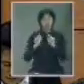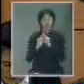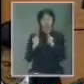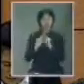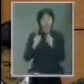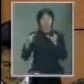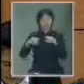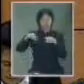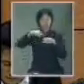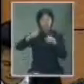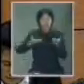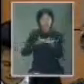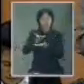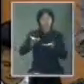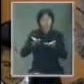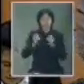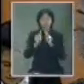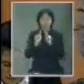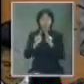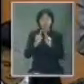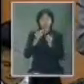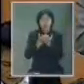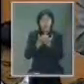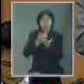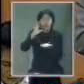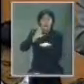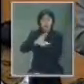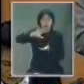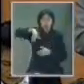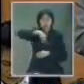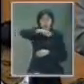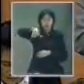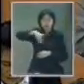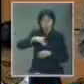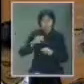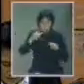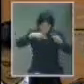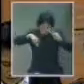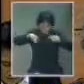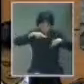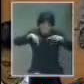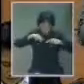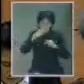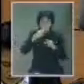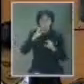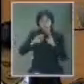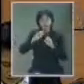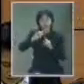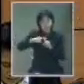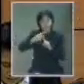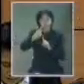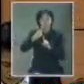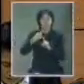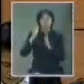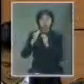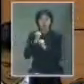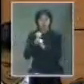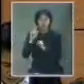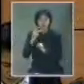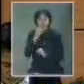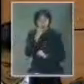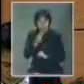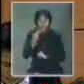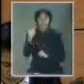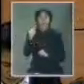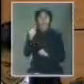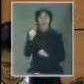โอ้โหกรรมธิการงบประมาณก็ตรวจสอบกันเป็นเดือนครับผู้สื่อข่าวก็เห็นปร